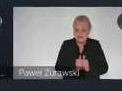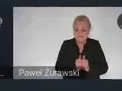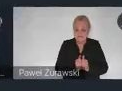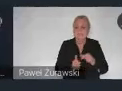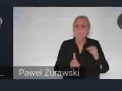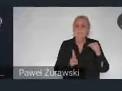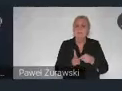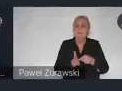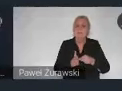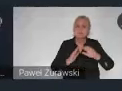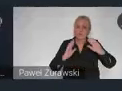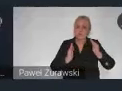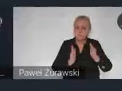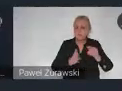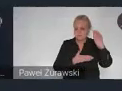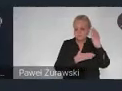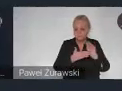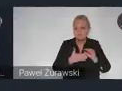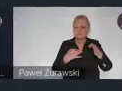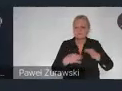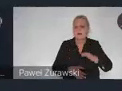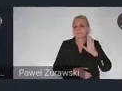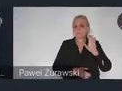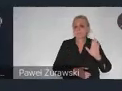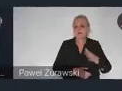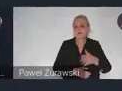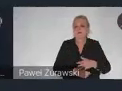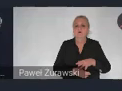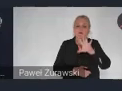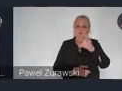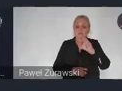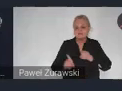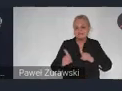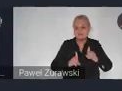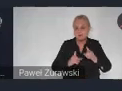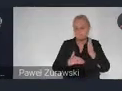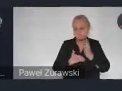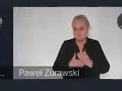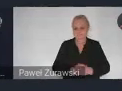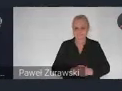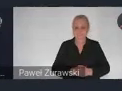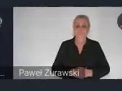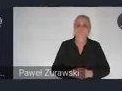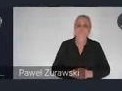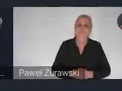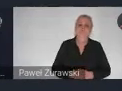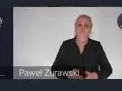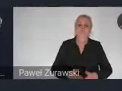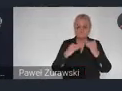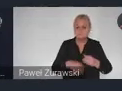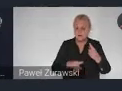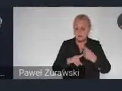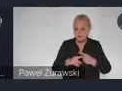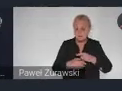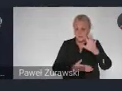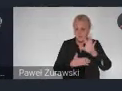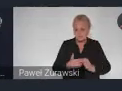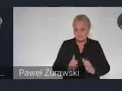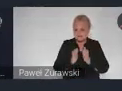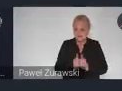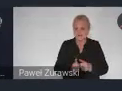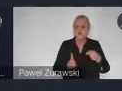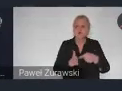streszczenie będą państwo mieli 500 znaków kolejny element opisu zadania